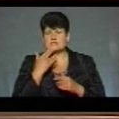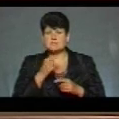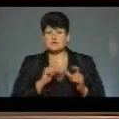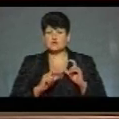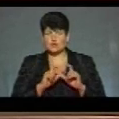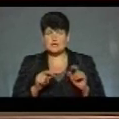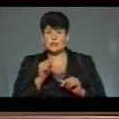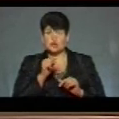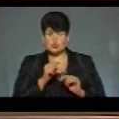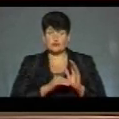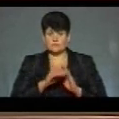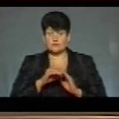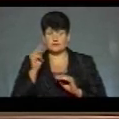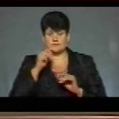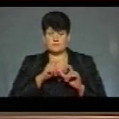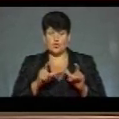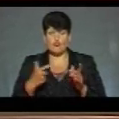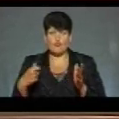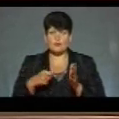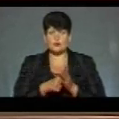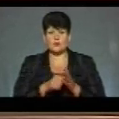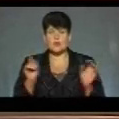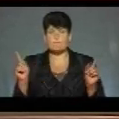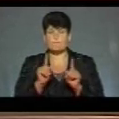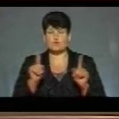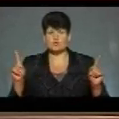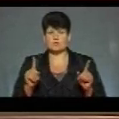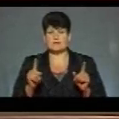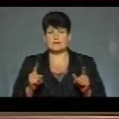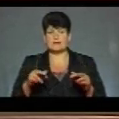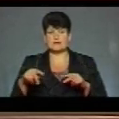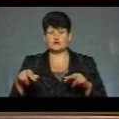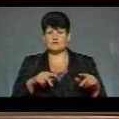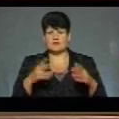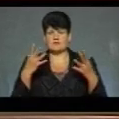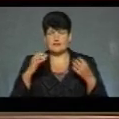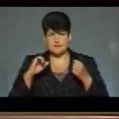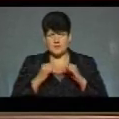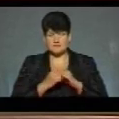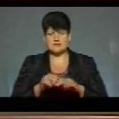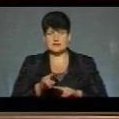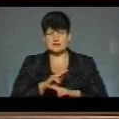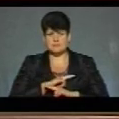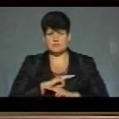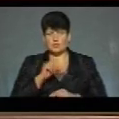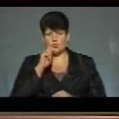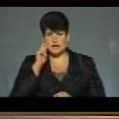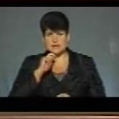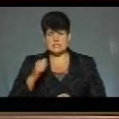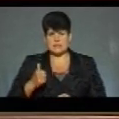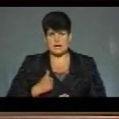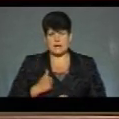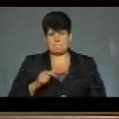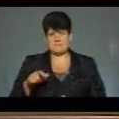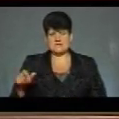студенти цього вишу увімкнули музику і танцювали в День пам'яті загиблих українських бійців. Подробиці у сюжеті